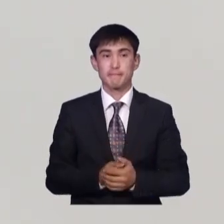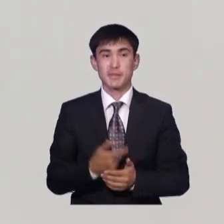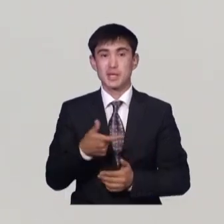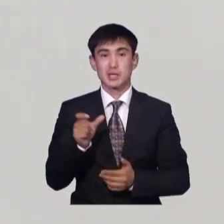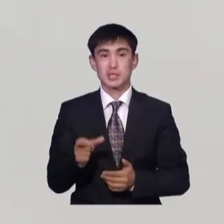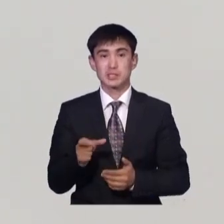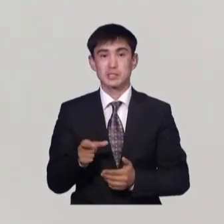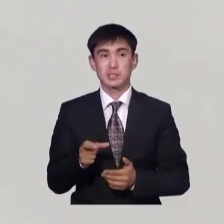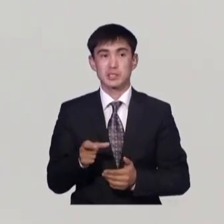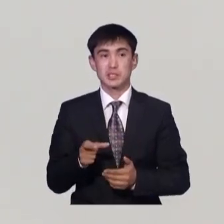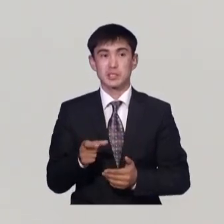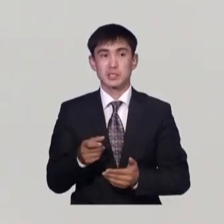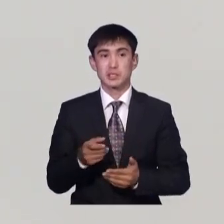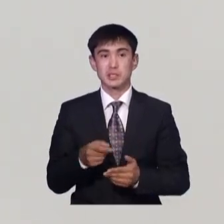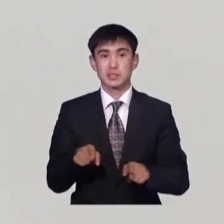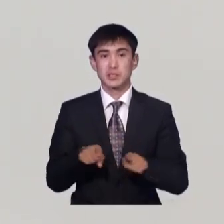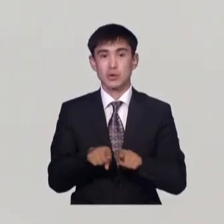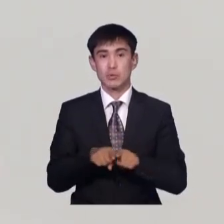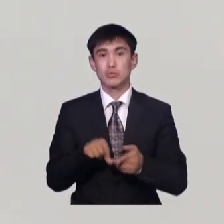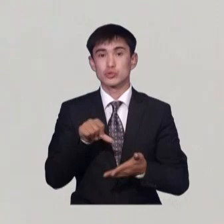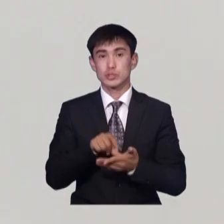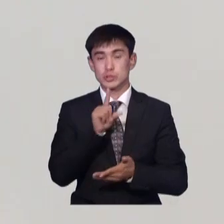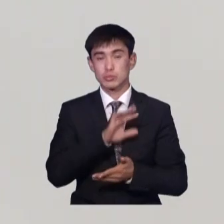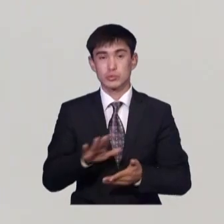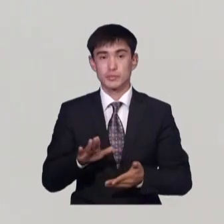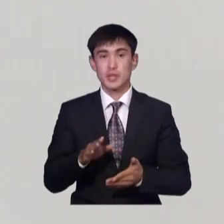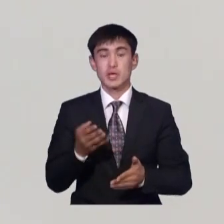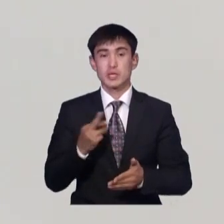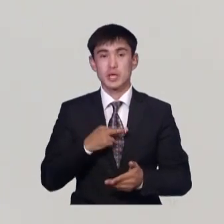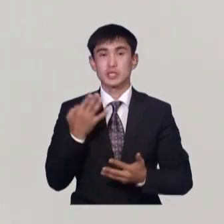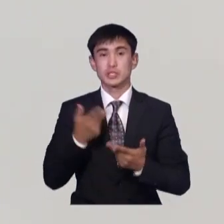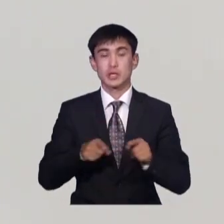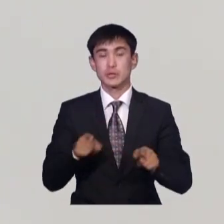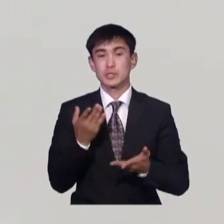граждане теряют интерес к такому участию. Я считаю, если